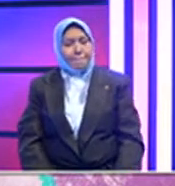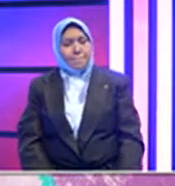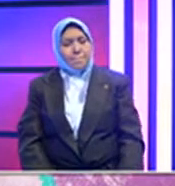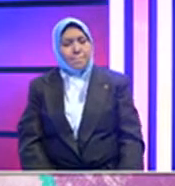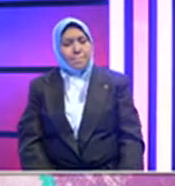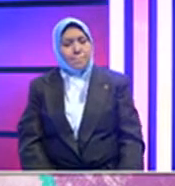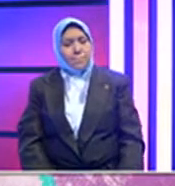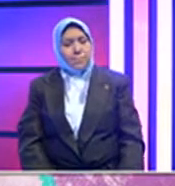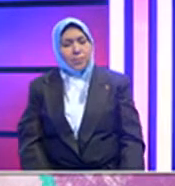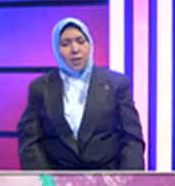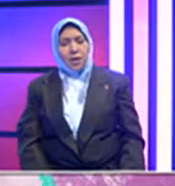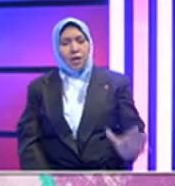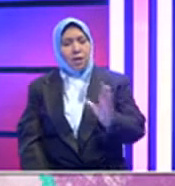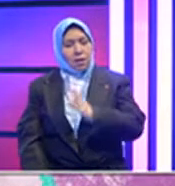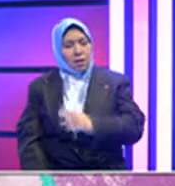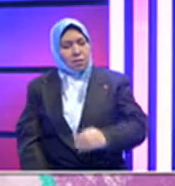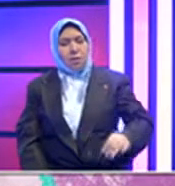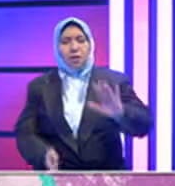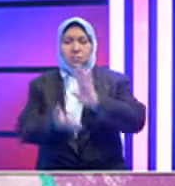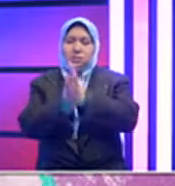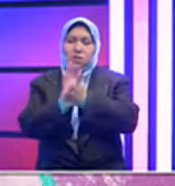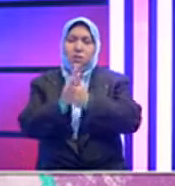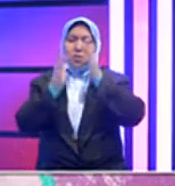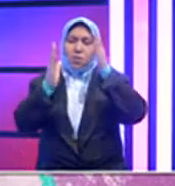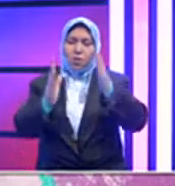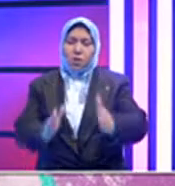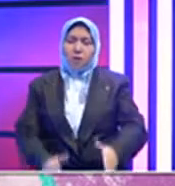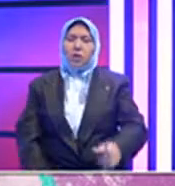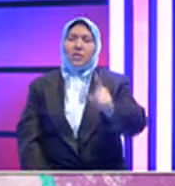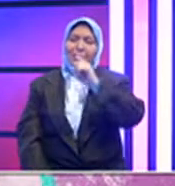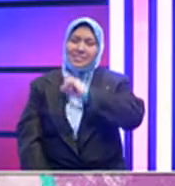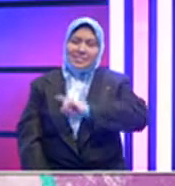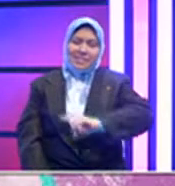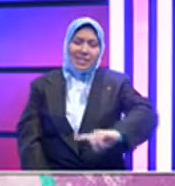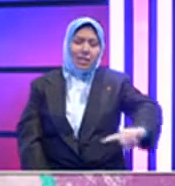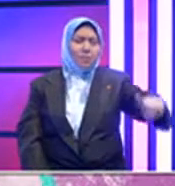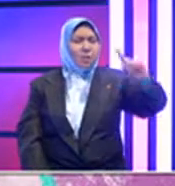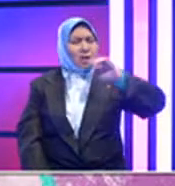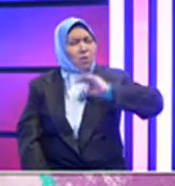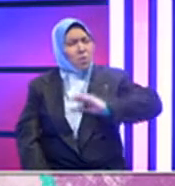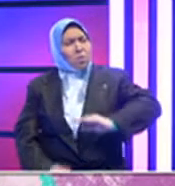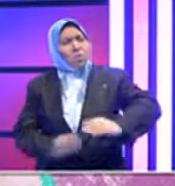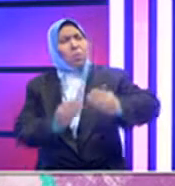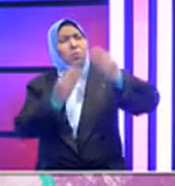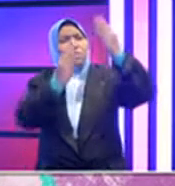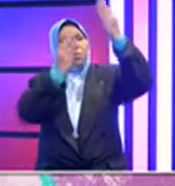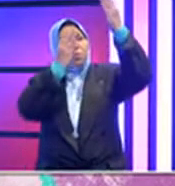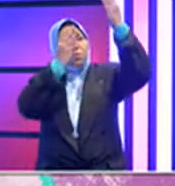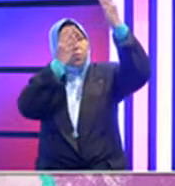Hai where umere Tuan aku Le mineral muslim ingin